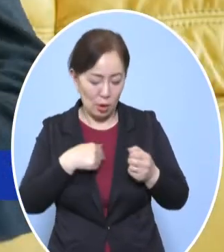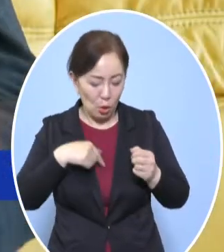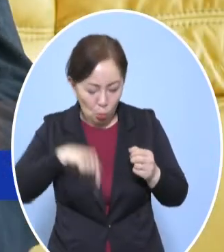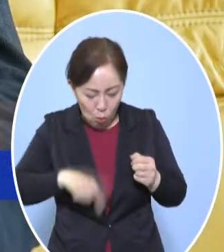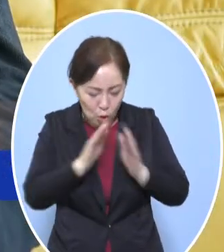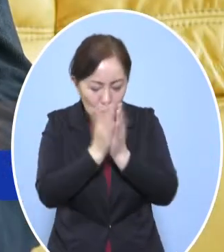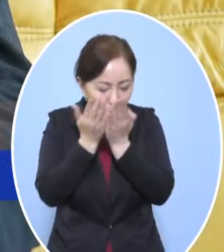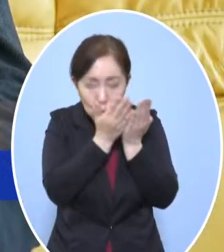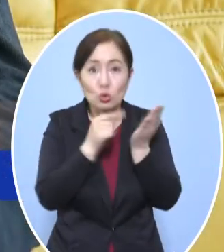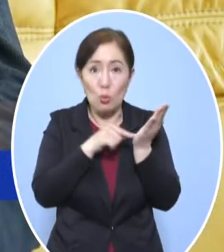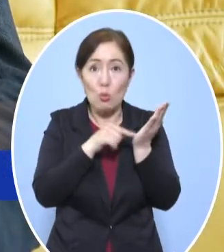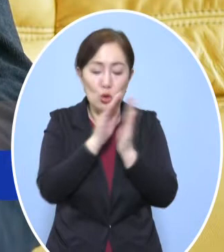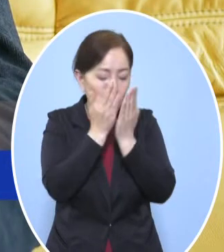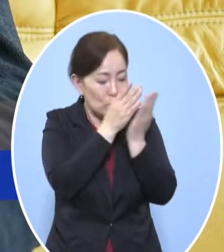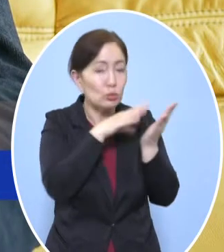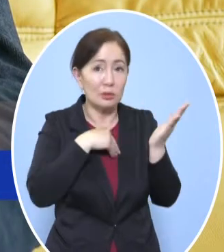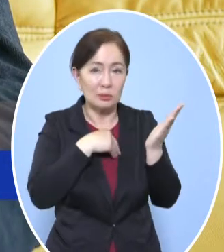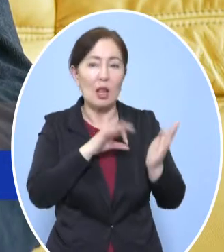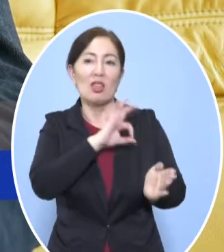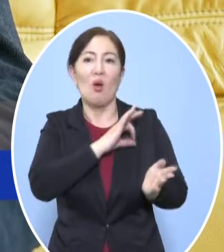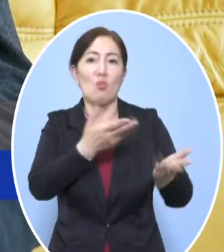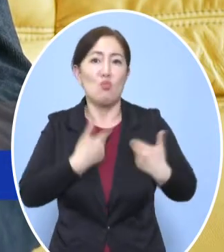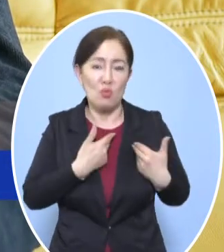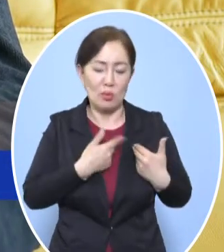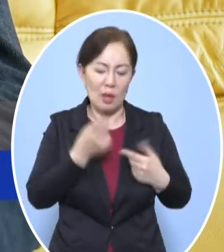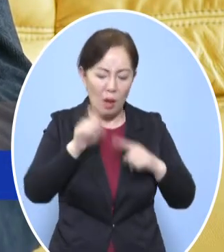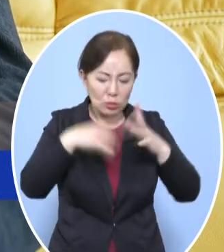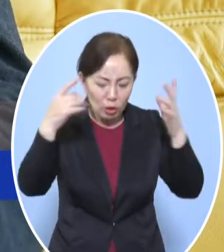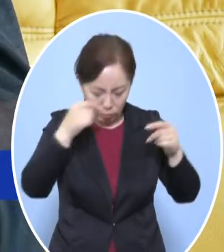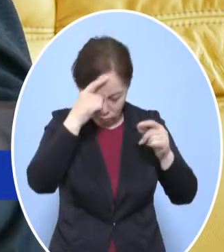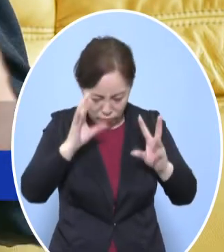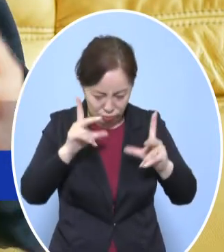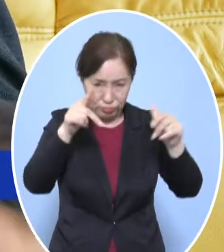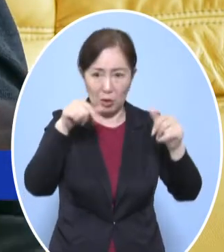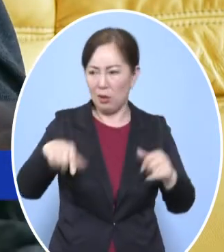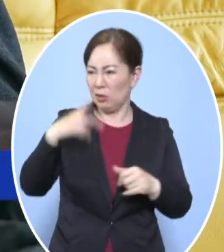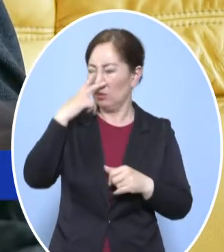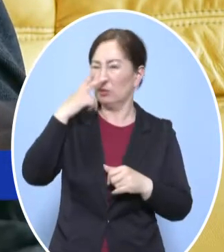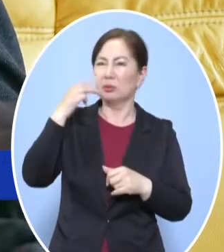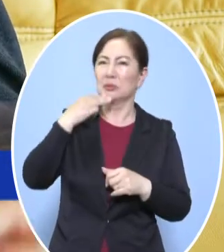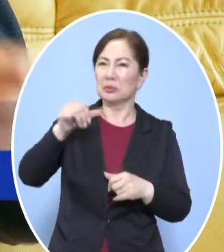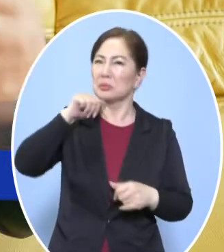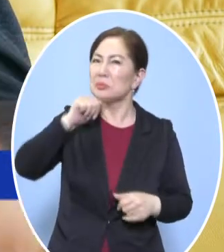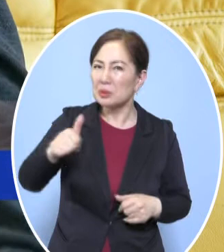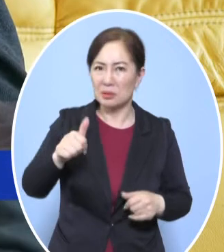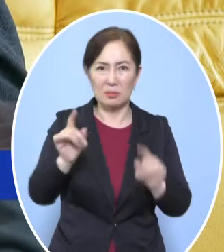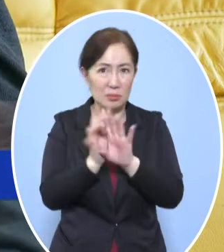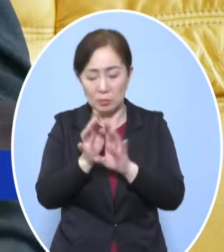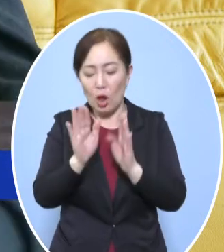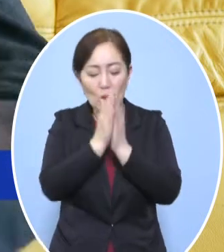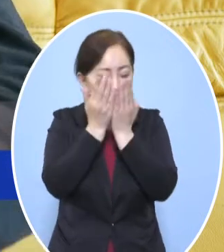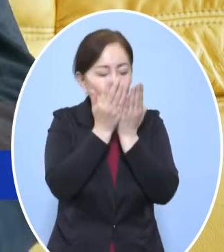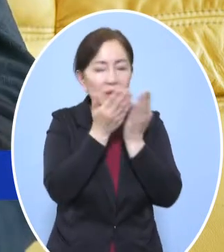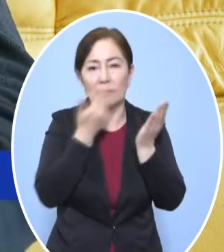хүн өөрөө өөрийгөө соён гэгэрүүлэх хамгийн том ажил. Энэ өнөөдөр харанхуй бүдүүлэг байгаа юм уу? Шудраг бус байгаа бүхэн